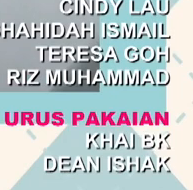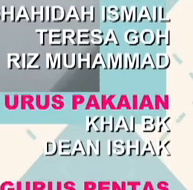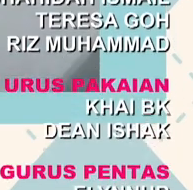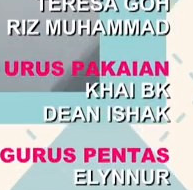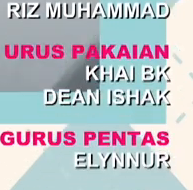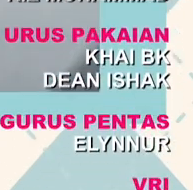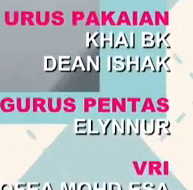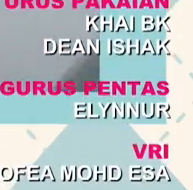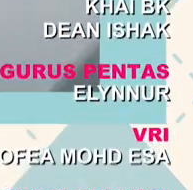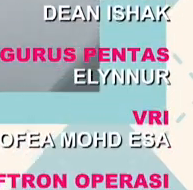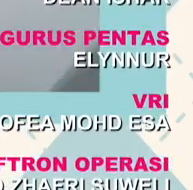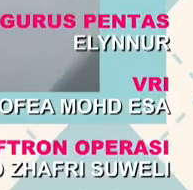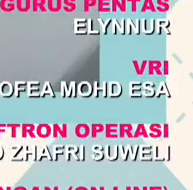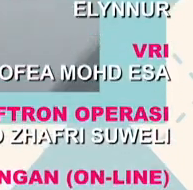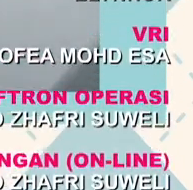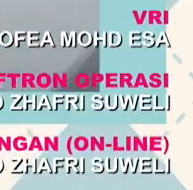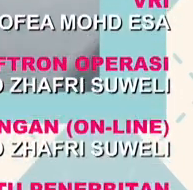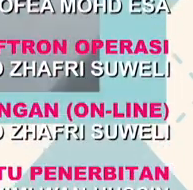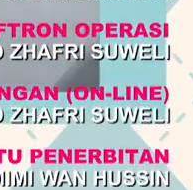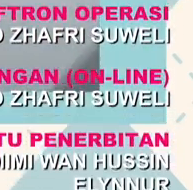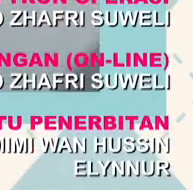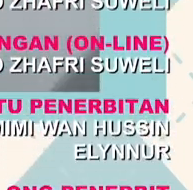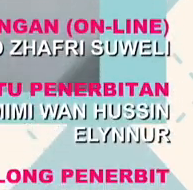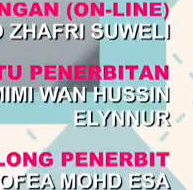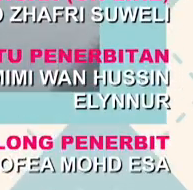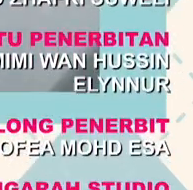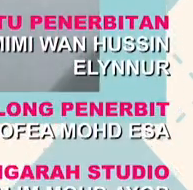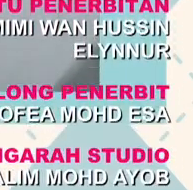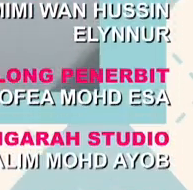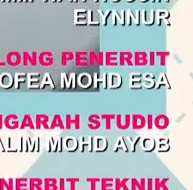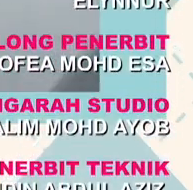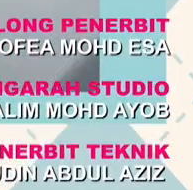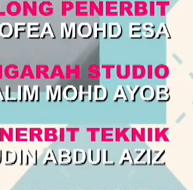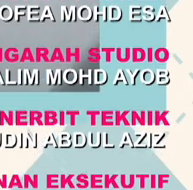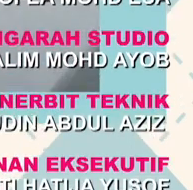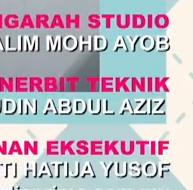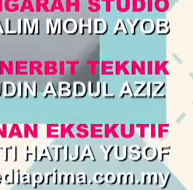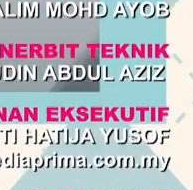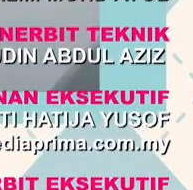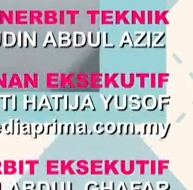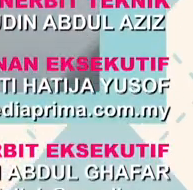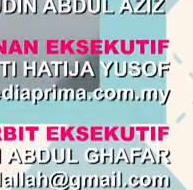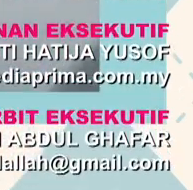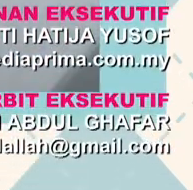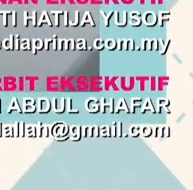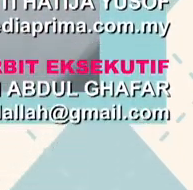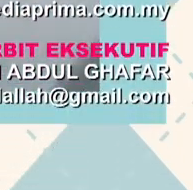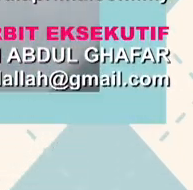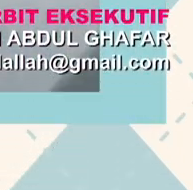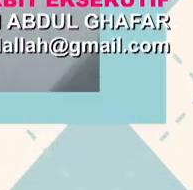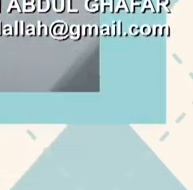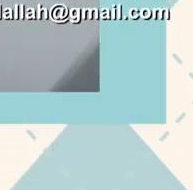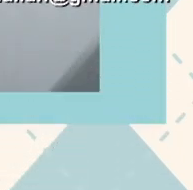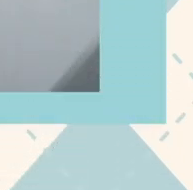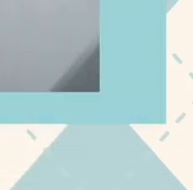dan berdekatan dengan kediaman kita Jiran juga bukan sekadar yang tinggal